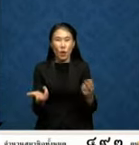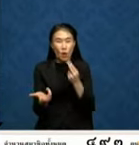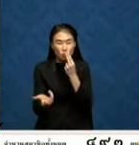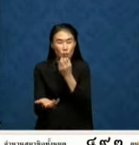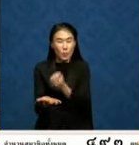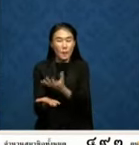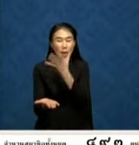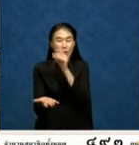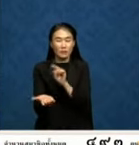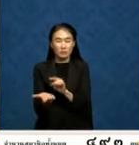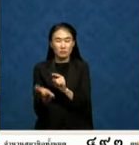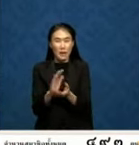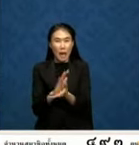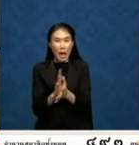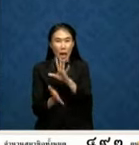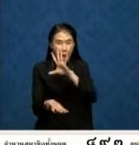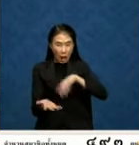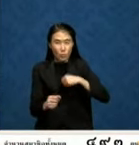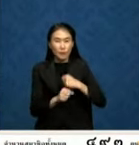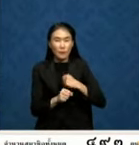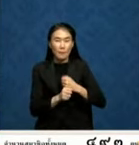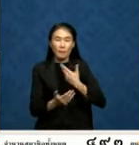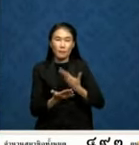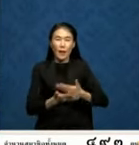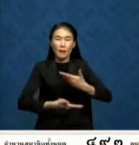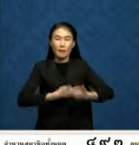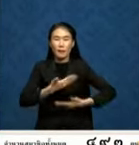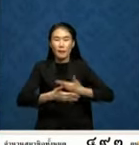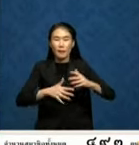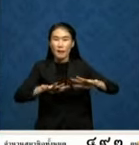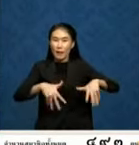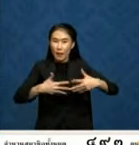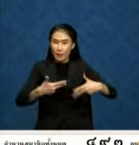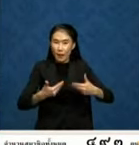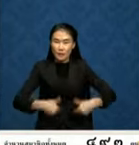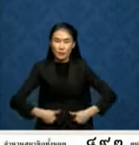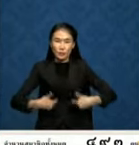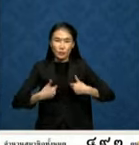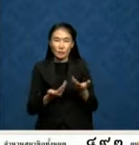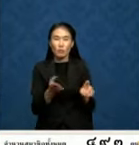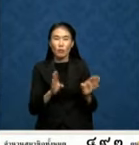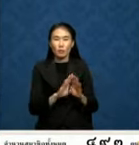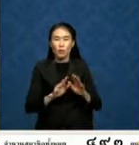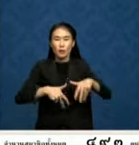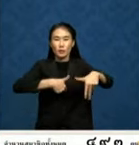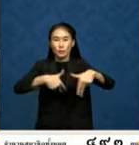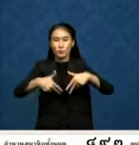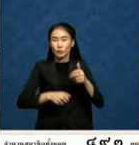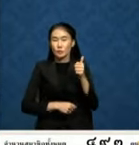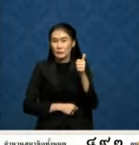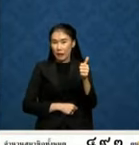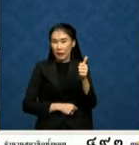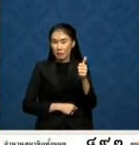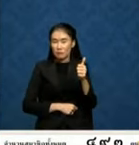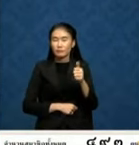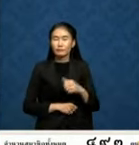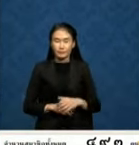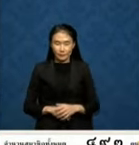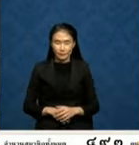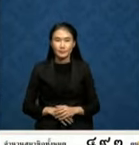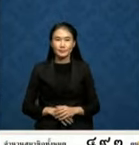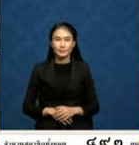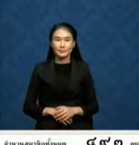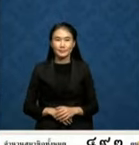แพงเนี่ยในการที่จะสร้างรายได้นะครับให้กับพี่น้องประชาชนสร้างความเป็นอยู่กับพี่น้องประชาชนในทิศทางที่ดีขึ้นนะ